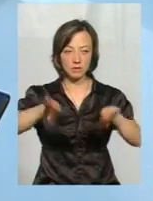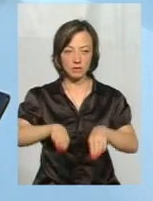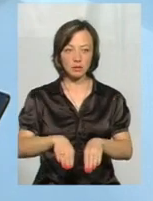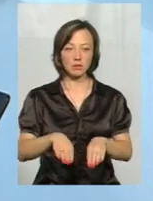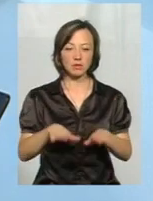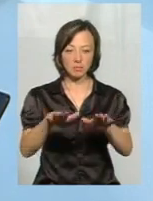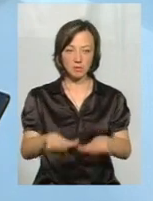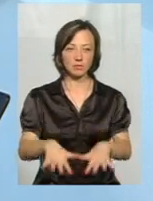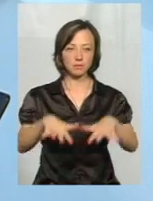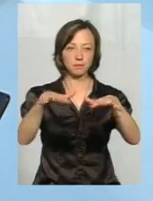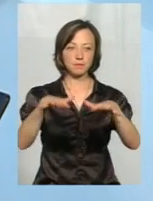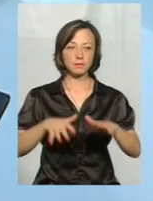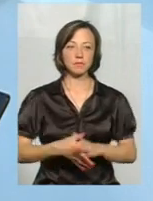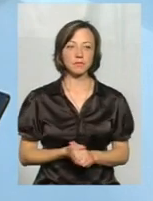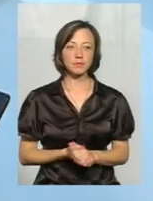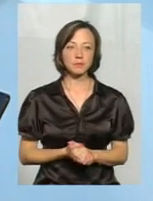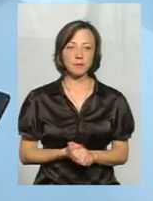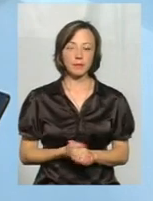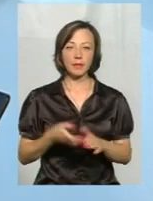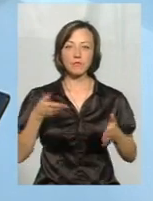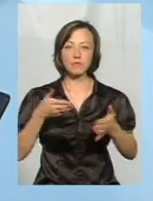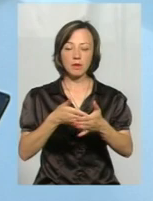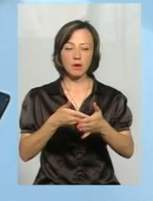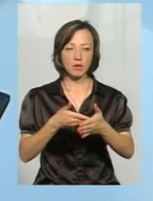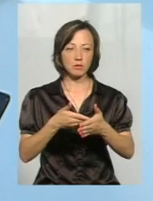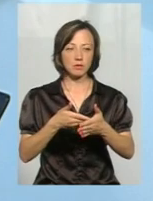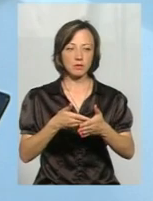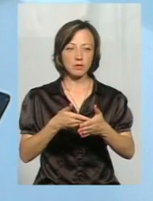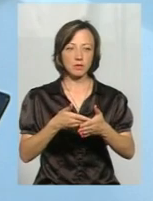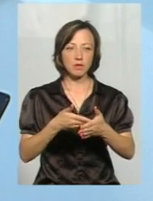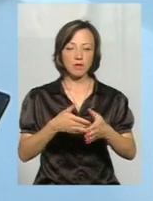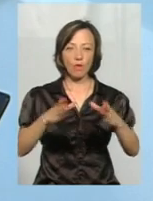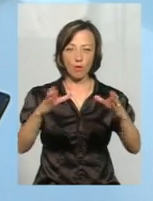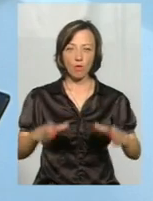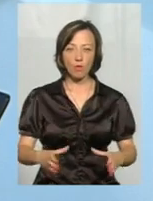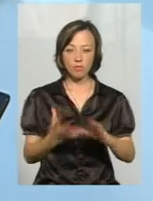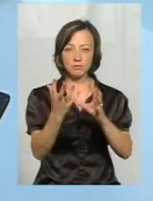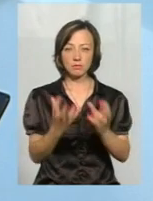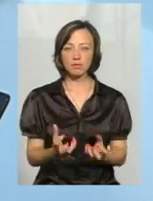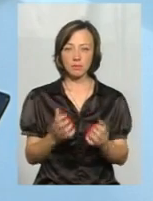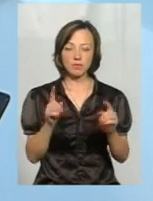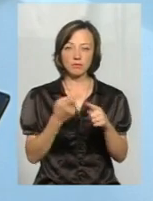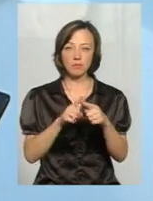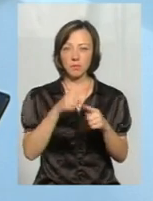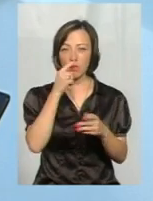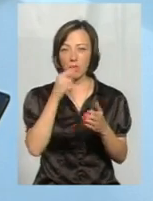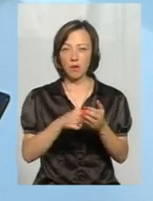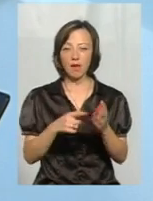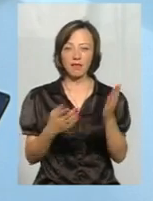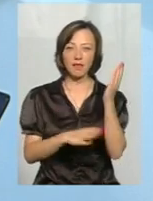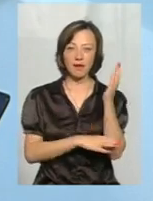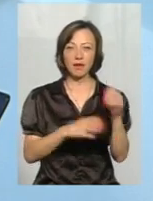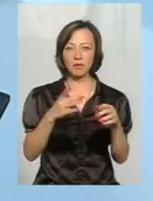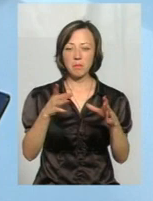вони йдуть по одному колектору і впираються в колодязь, в який, ну, попаде гіляка, попаде якийсь